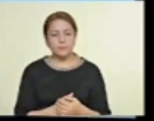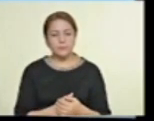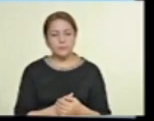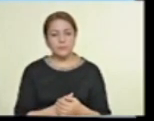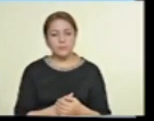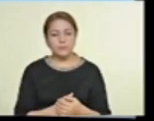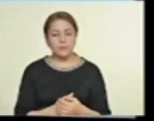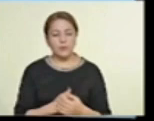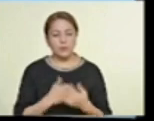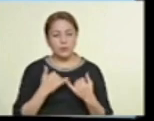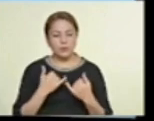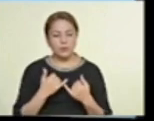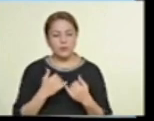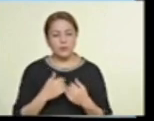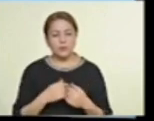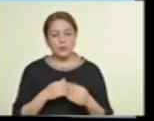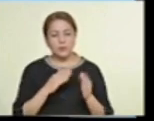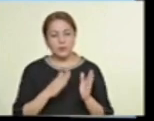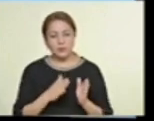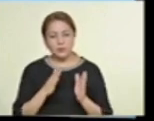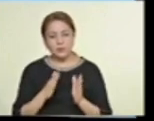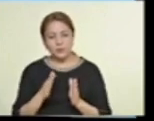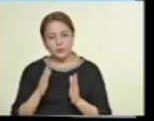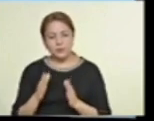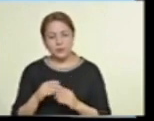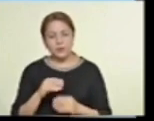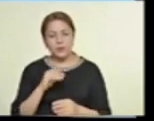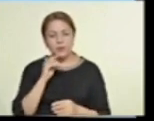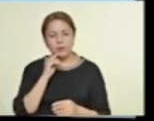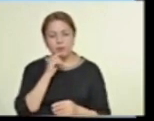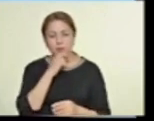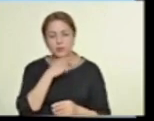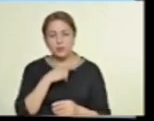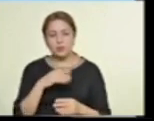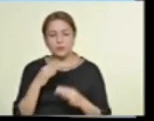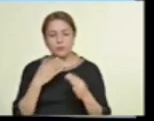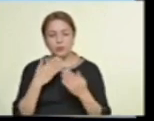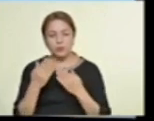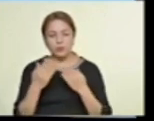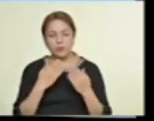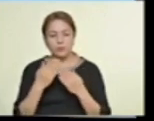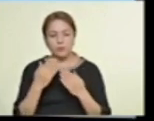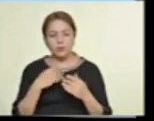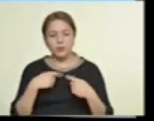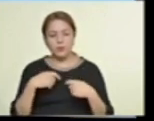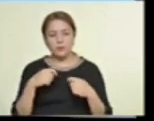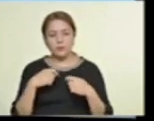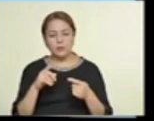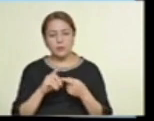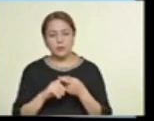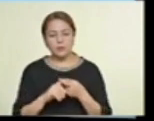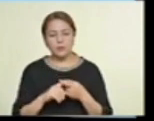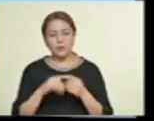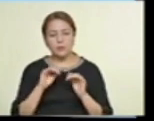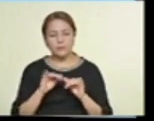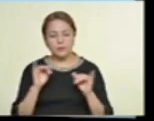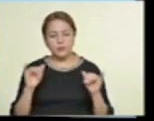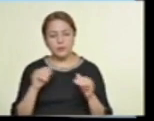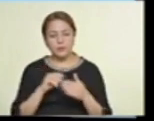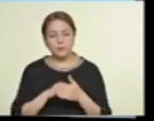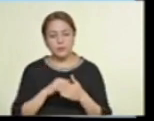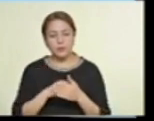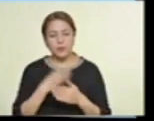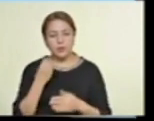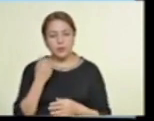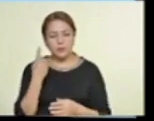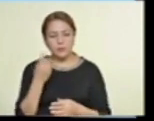Endi esa sekin-sekin iqtisodiy munosabatlar, ya'ni savdo aloqalari rivojlanishi natijasida yana bir